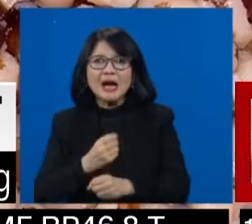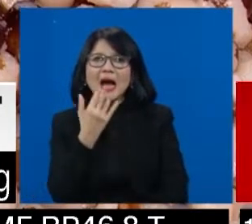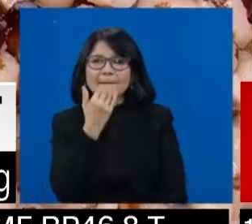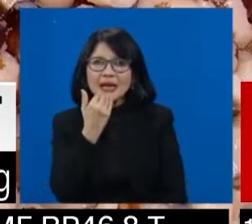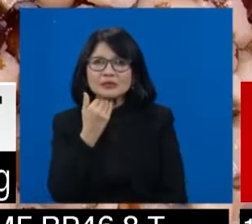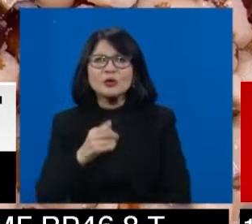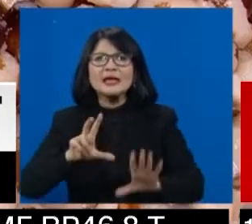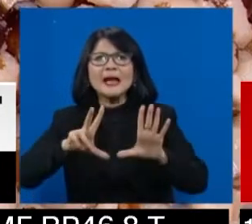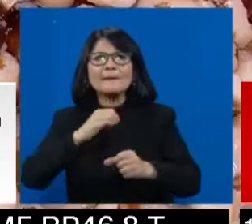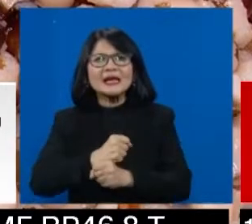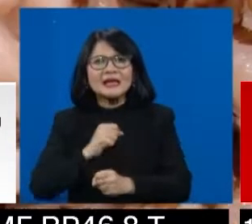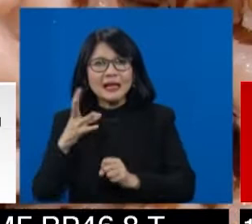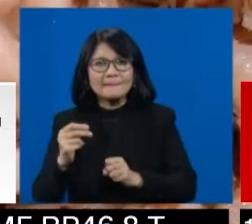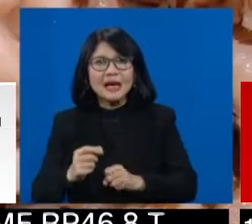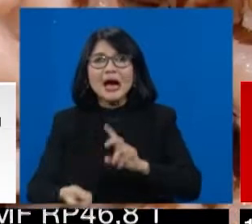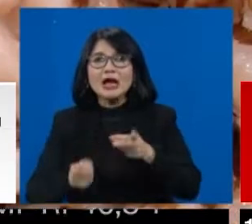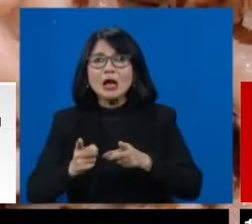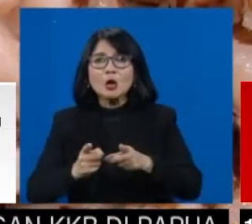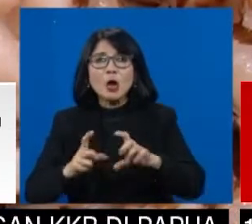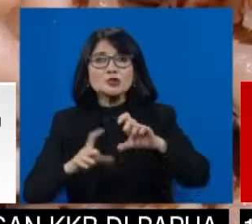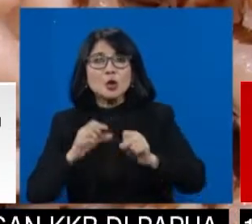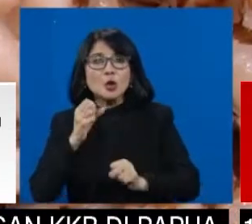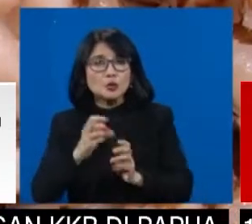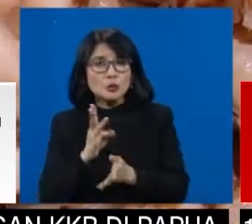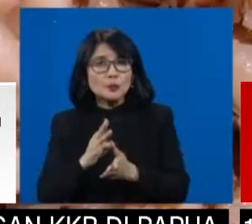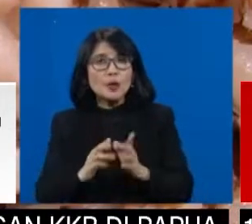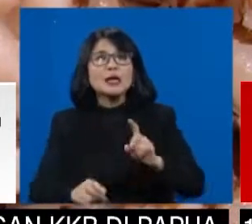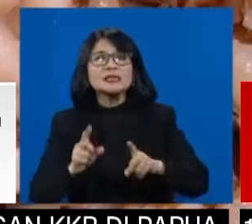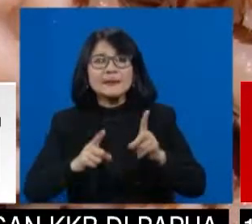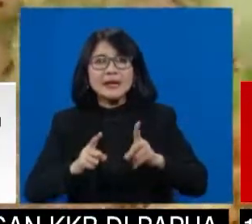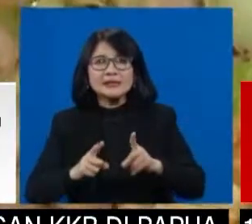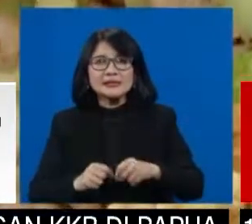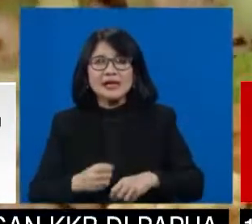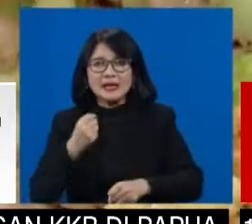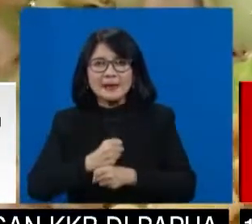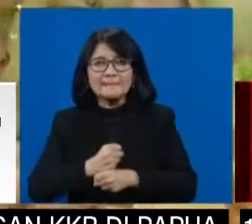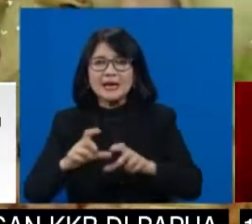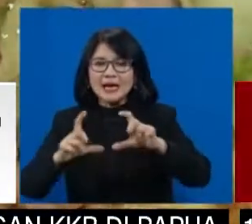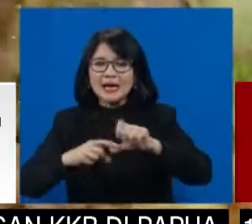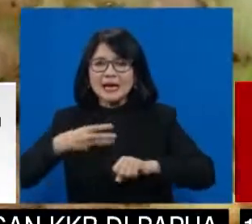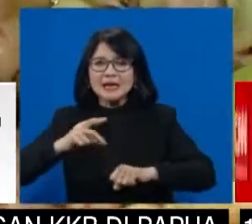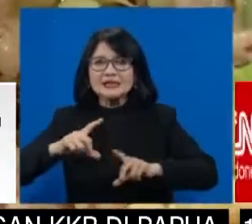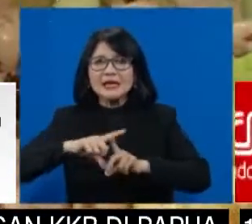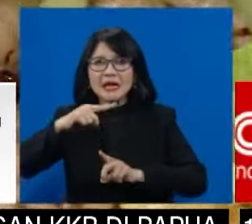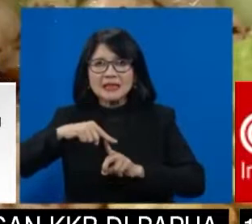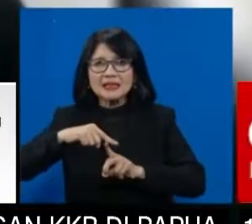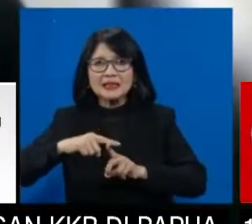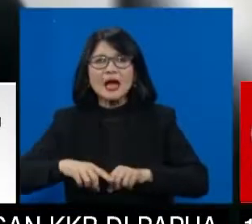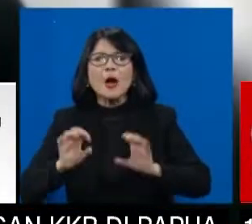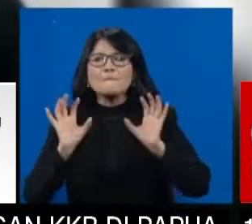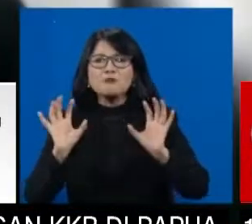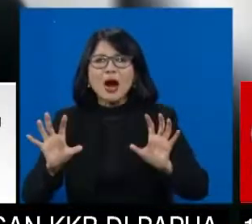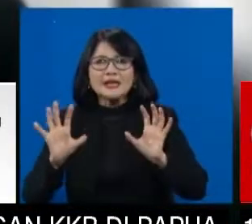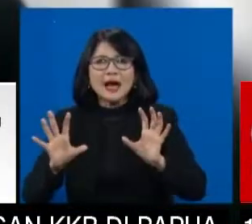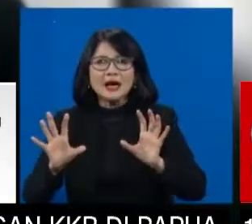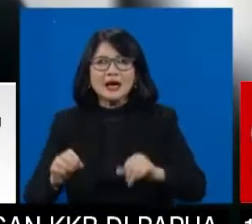gram. Kalau sorghum bisa 11 gram. Gitu. Dan yang menarik itu seratnya. Seratnya tinggi banget. Kalau di 100 gram beras itu seratnya